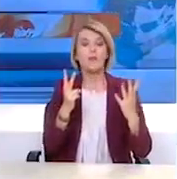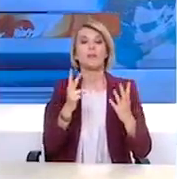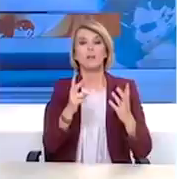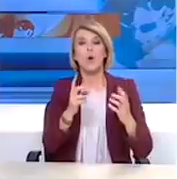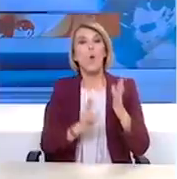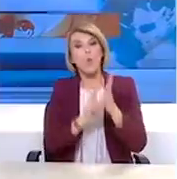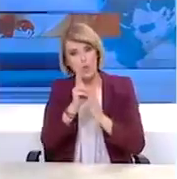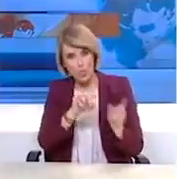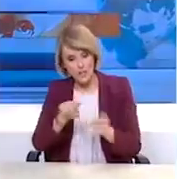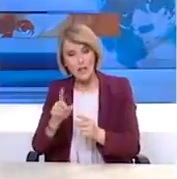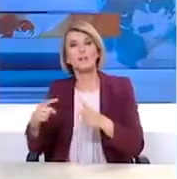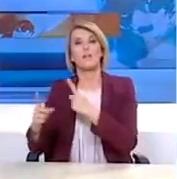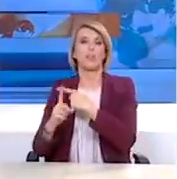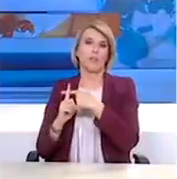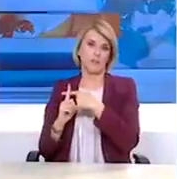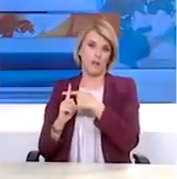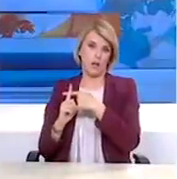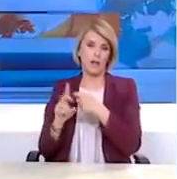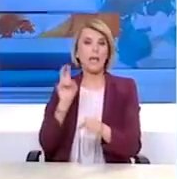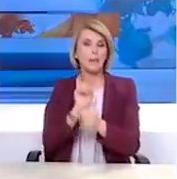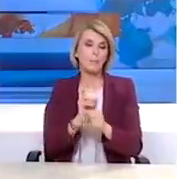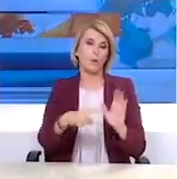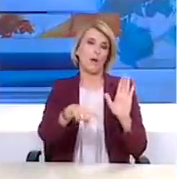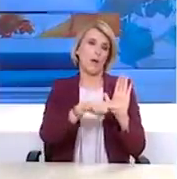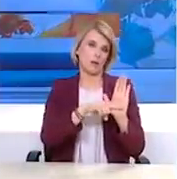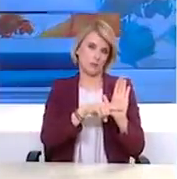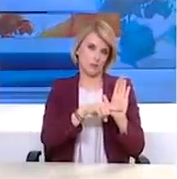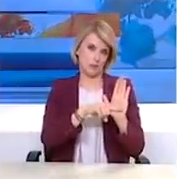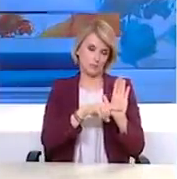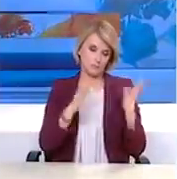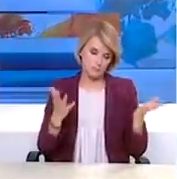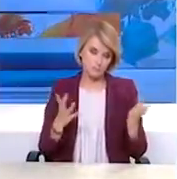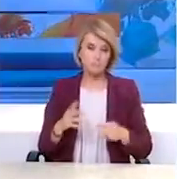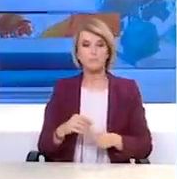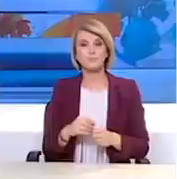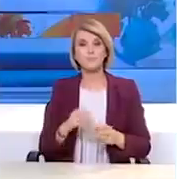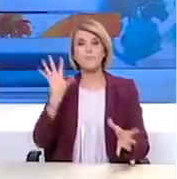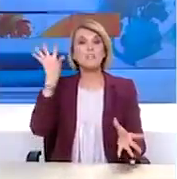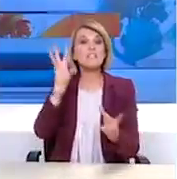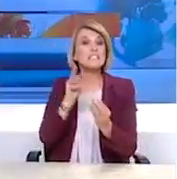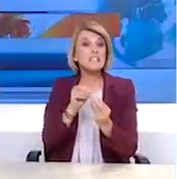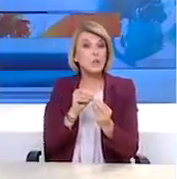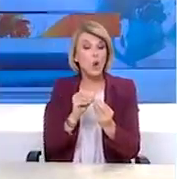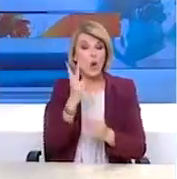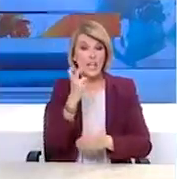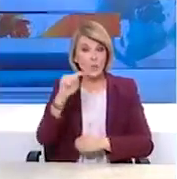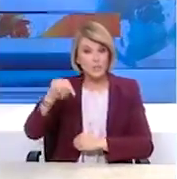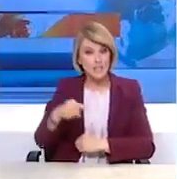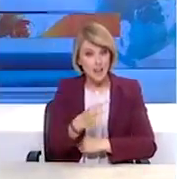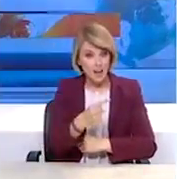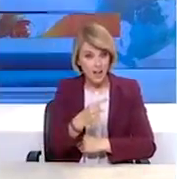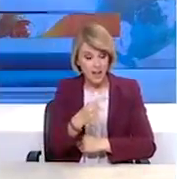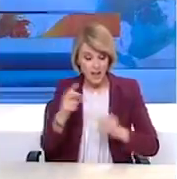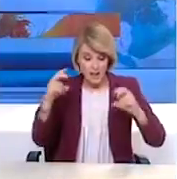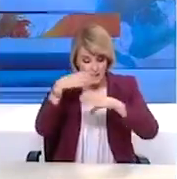χαρακτηριστεί θετικά. Δεν περιμέναμε τα υπόλοιπα, τα οποία όπως γνωρίζετε σε σύνολο 29 ελέγχων 20 ήταν θετικοί